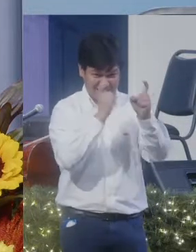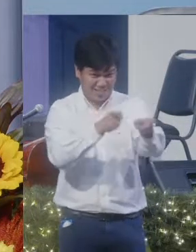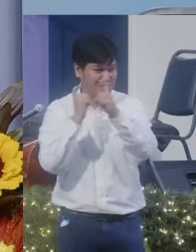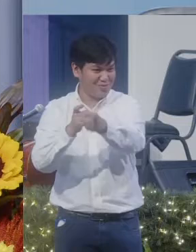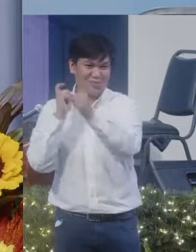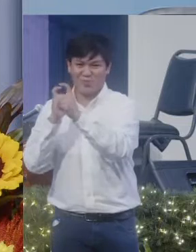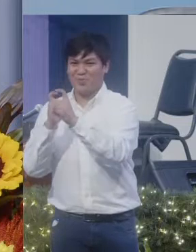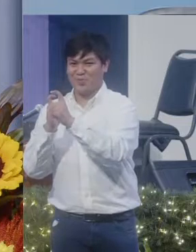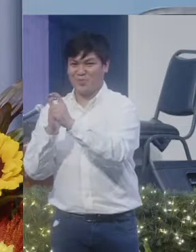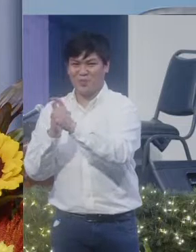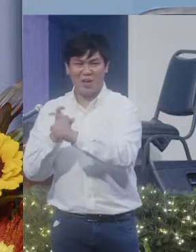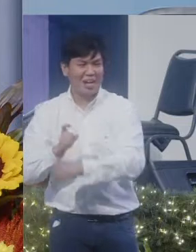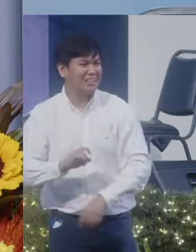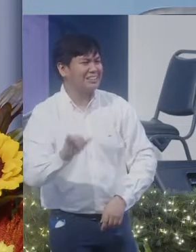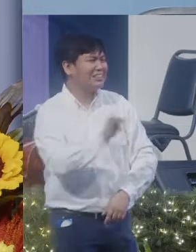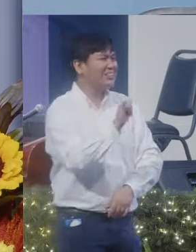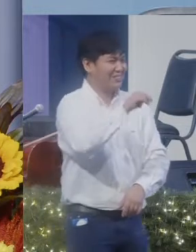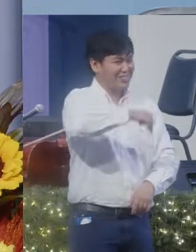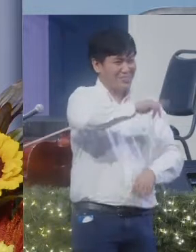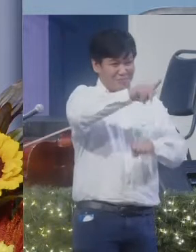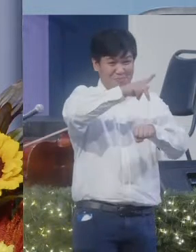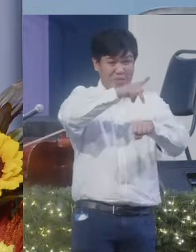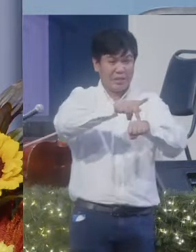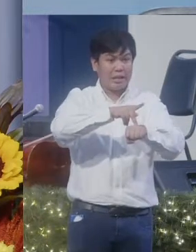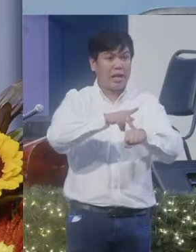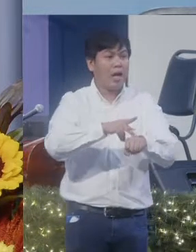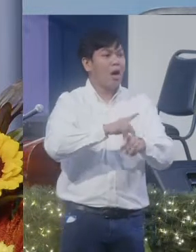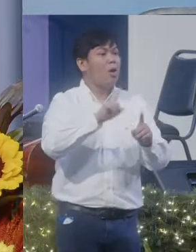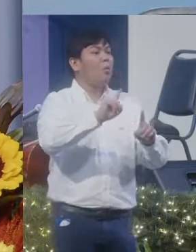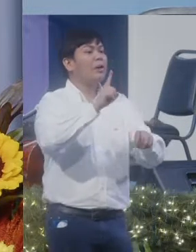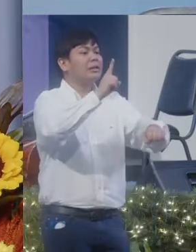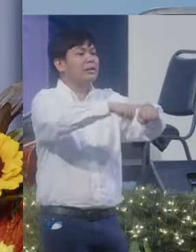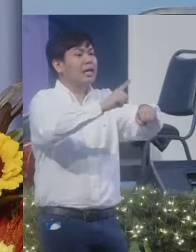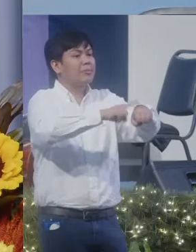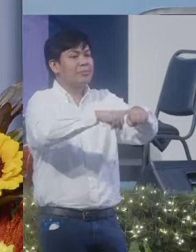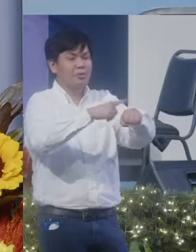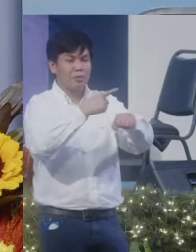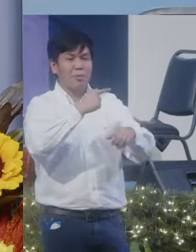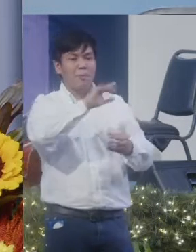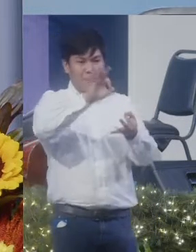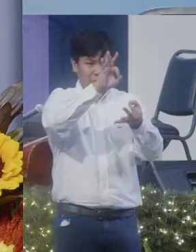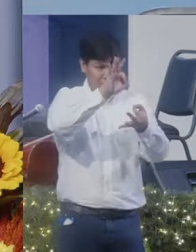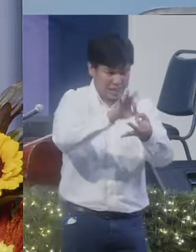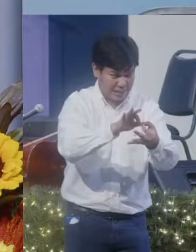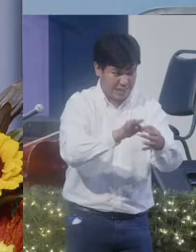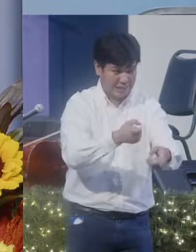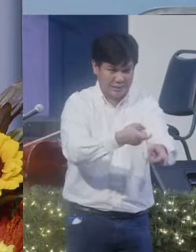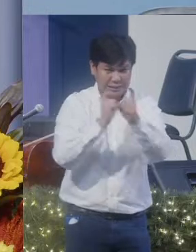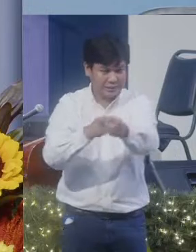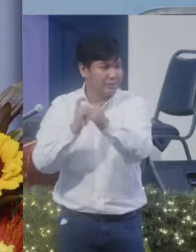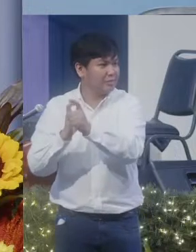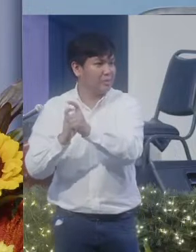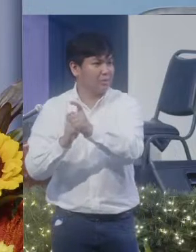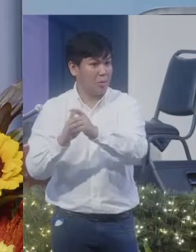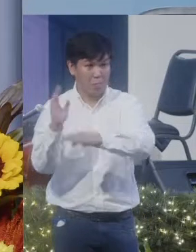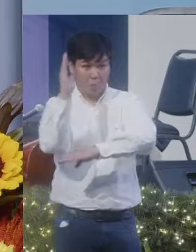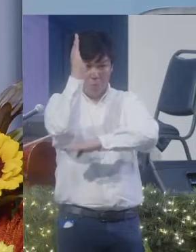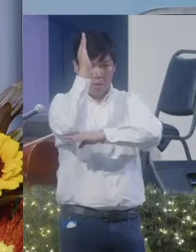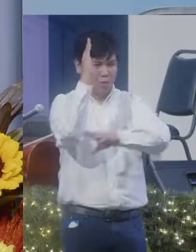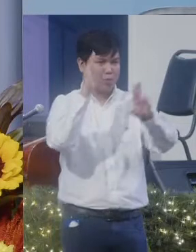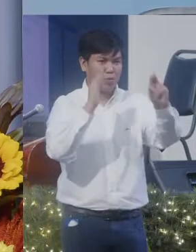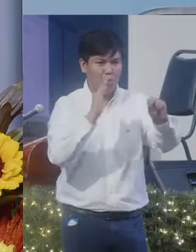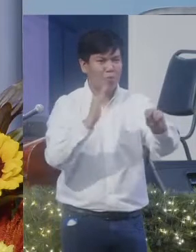ay karaniwang ginagawa sa gabi at sa mas mababaw na tubig. Sapagkat paggabi po yung mga